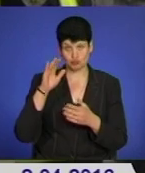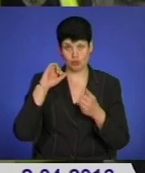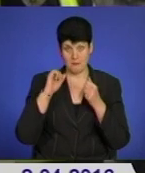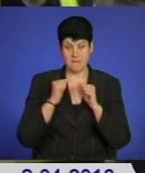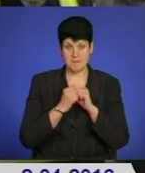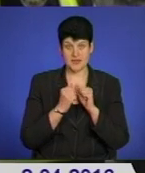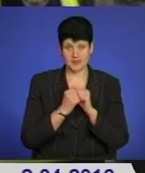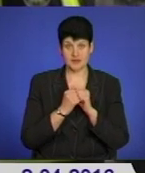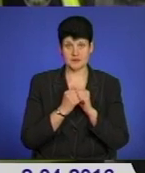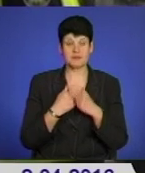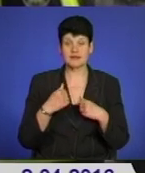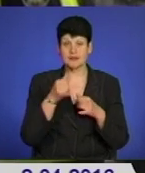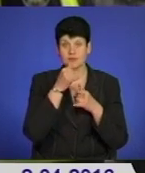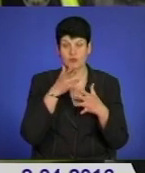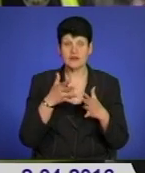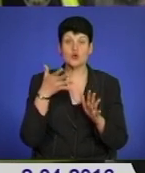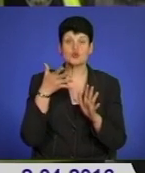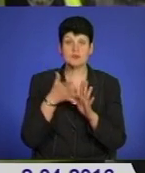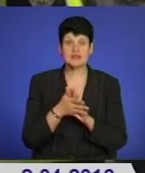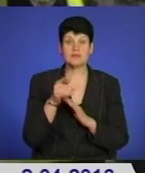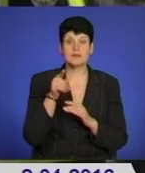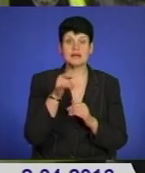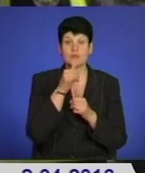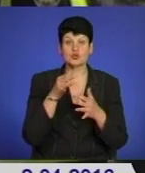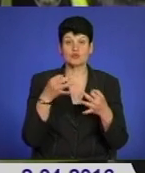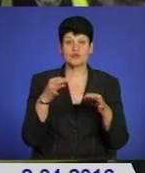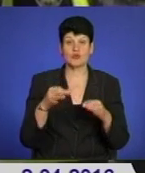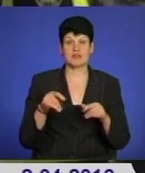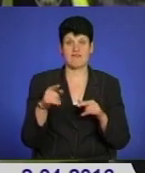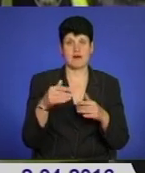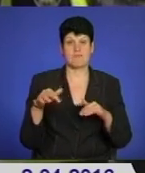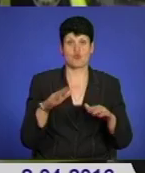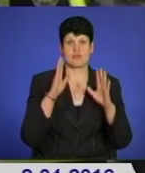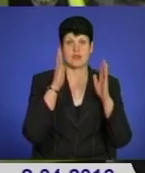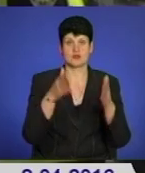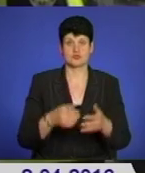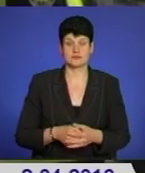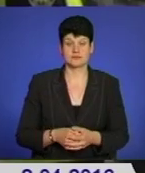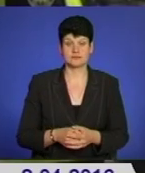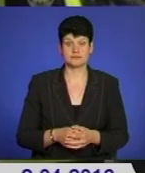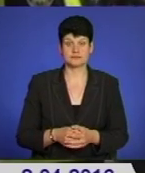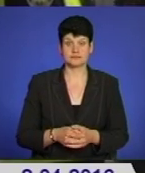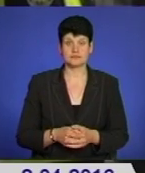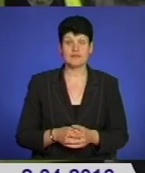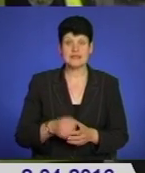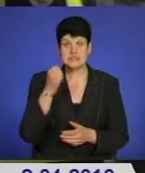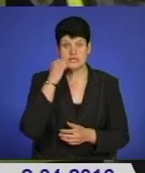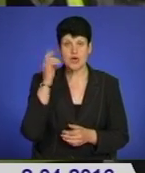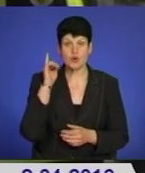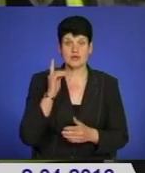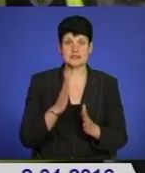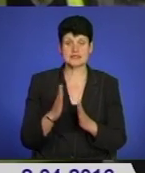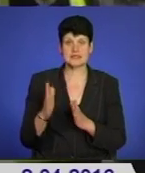я можу... Ми не можемо, розумієте, дозволити вам рух далі, подальше. Бачите, а коли за старою системою, то забув